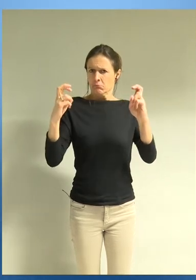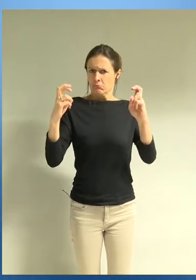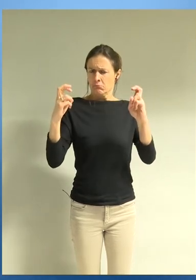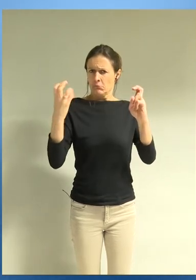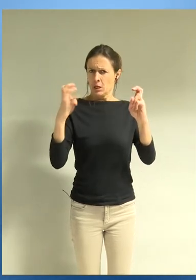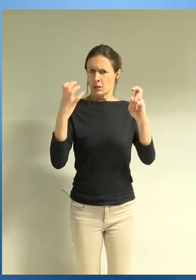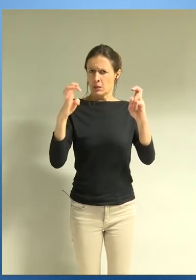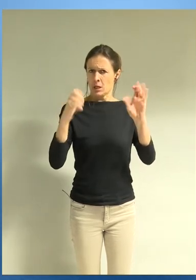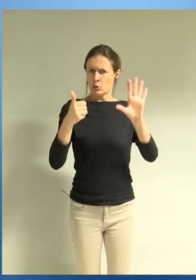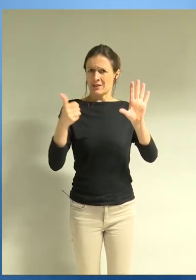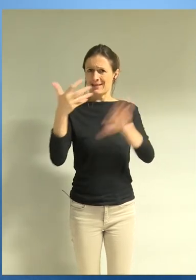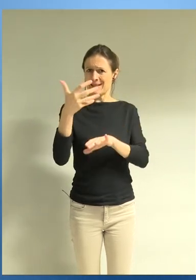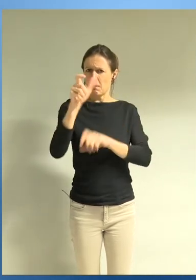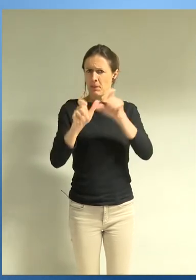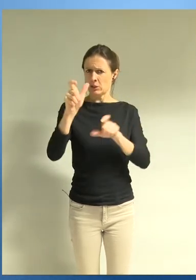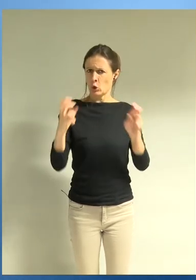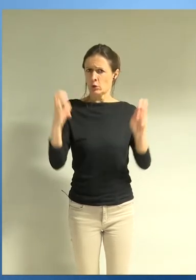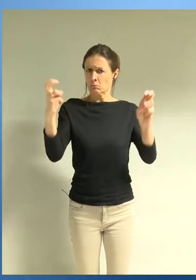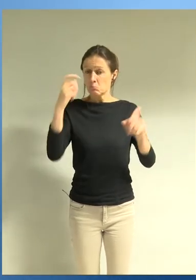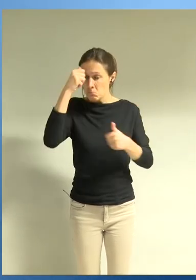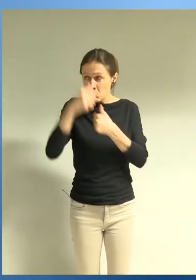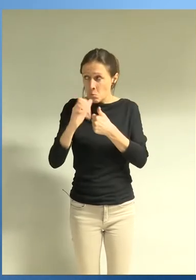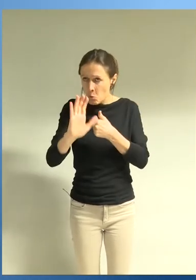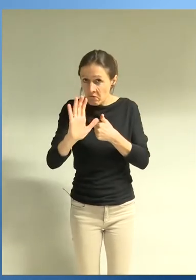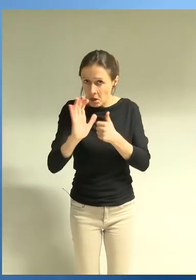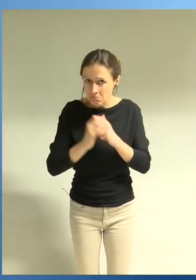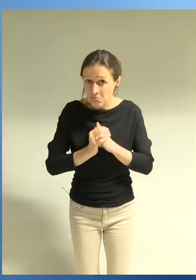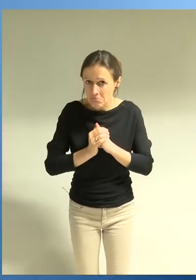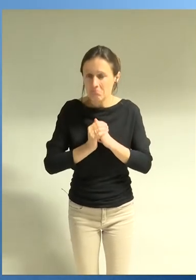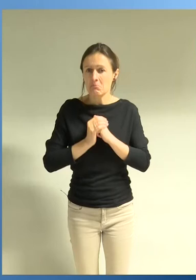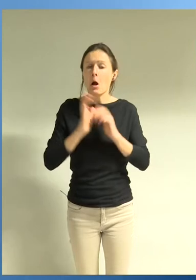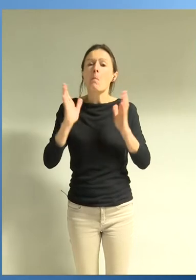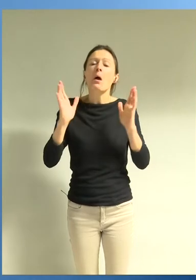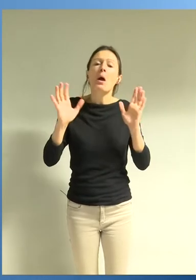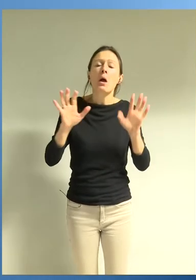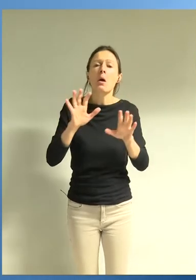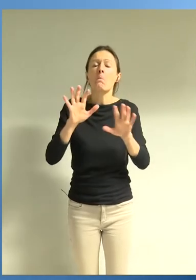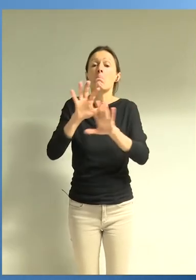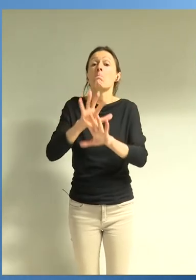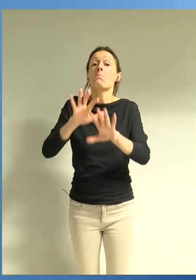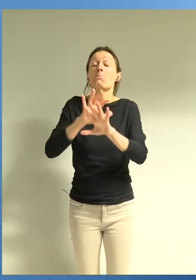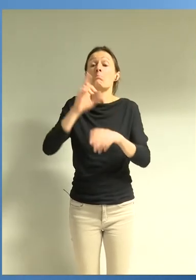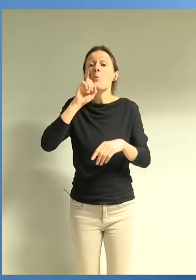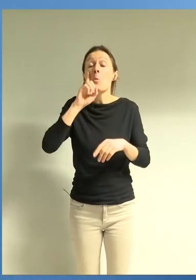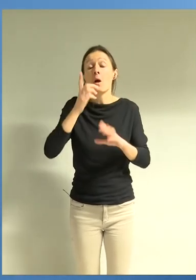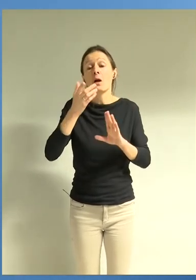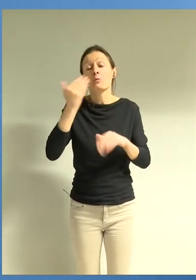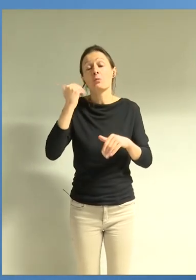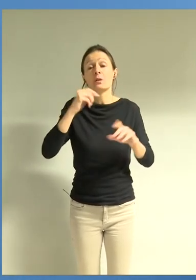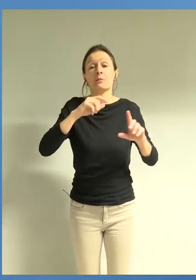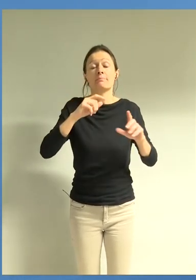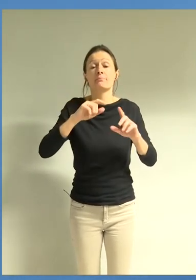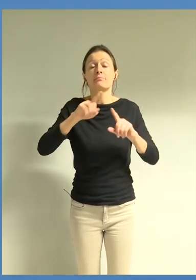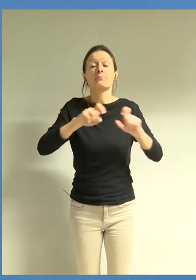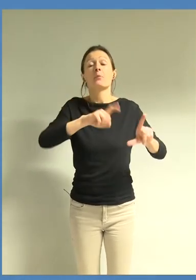465 personnes de croix de mémoire bon tout ça étant relativement vague puisque depuis qu'il ya des sondages par